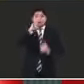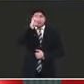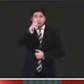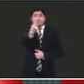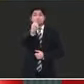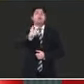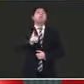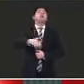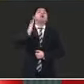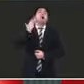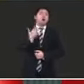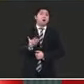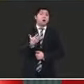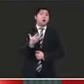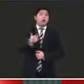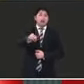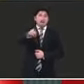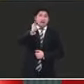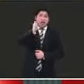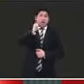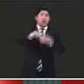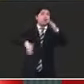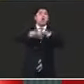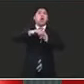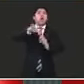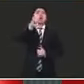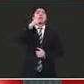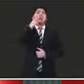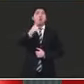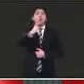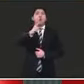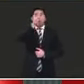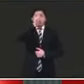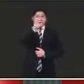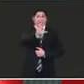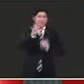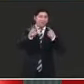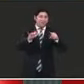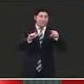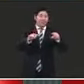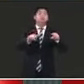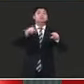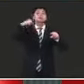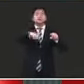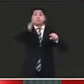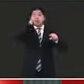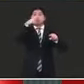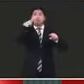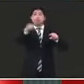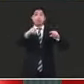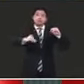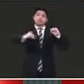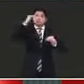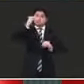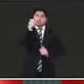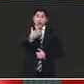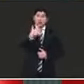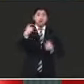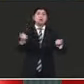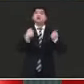bununla kalmıyor Kredi üst limitlerini 350 bin liradan 500 bin liraya